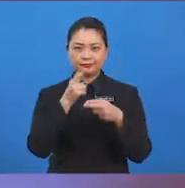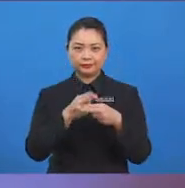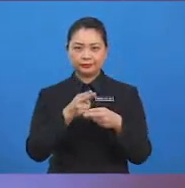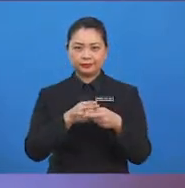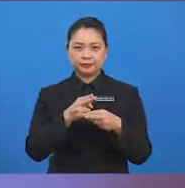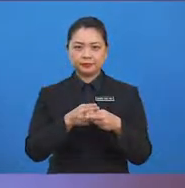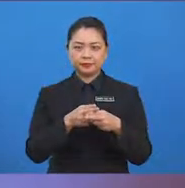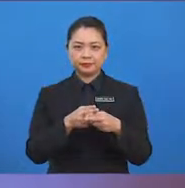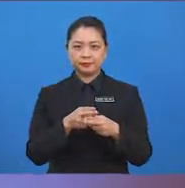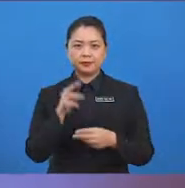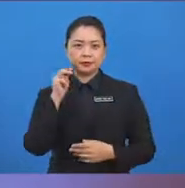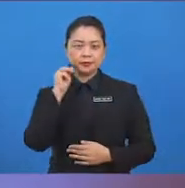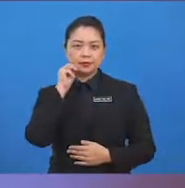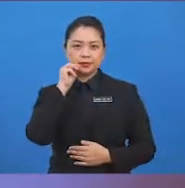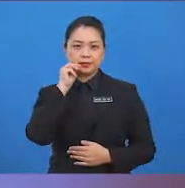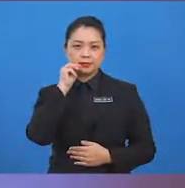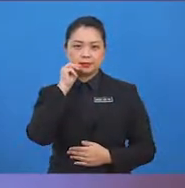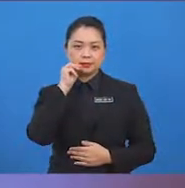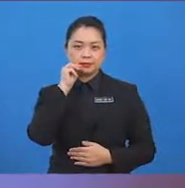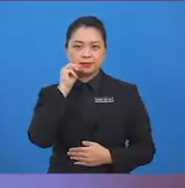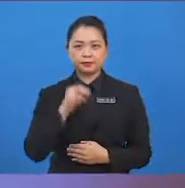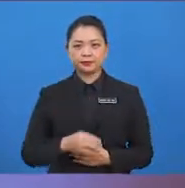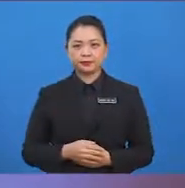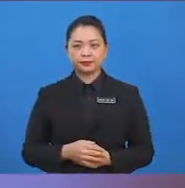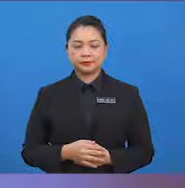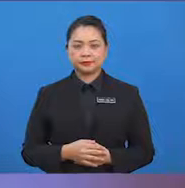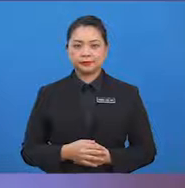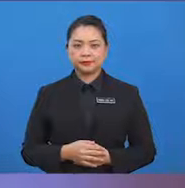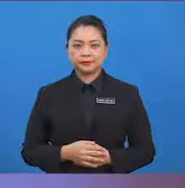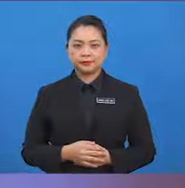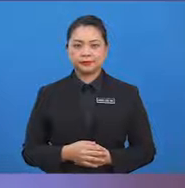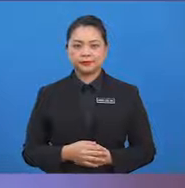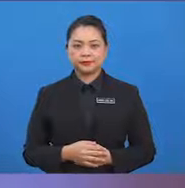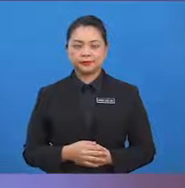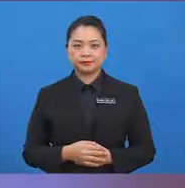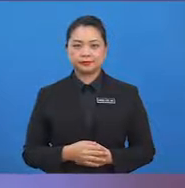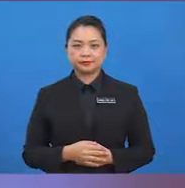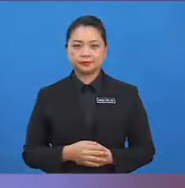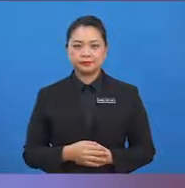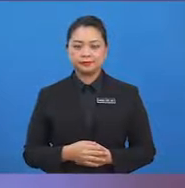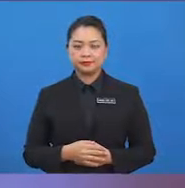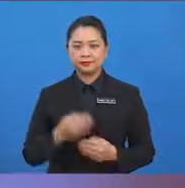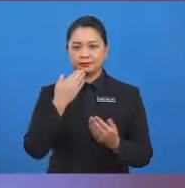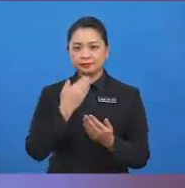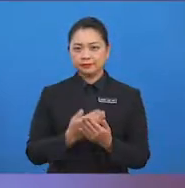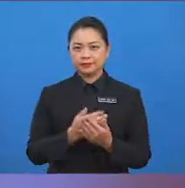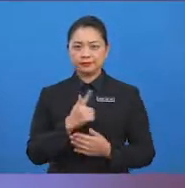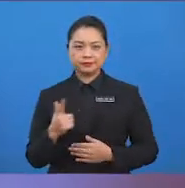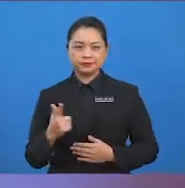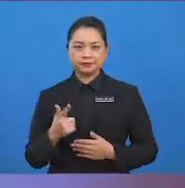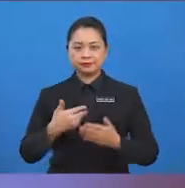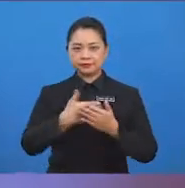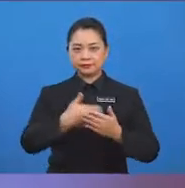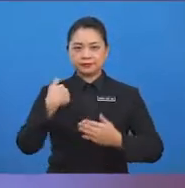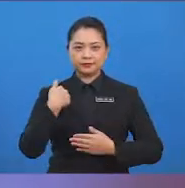cikgu ialah Mazila binti Khalid dan cikgu daripada SMK Jalan Kebun. Baiklah murid-murid, sebelum